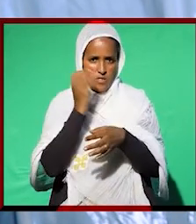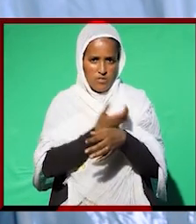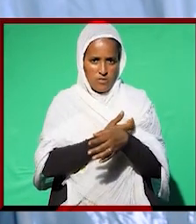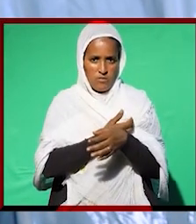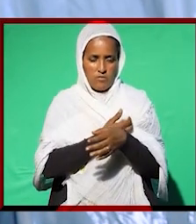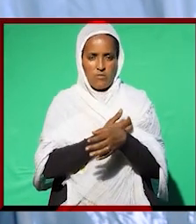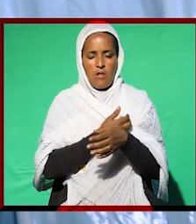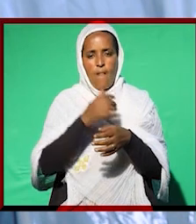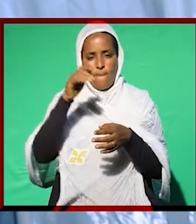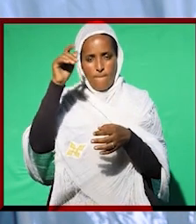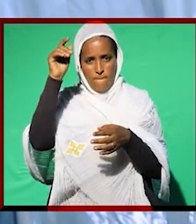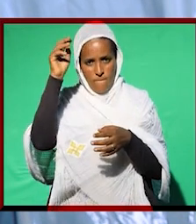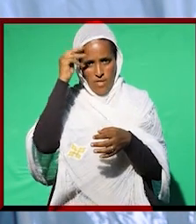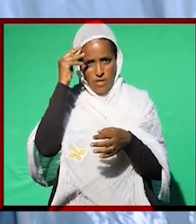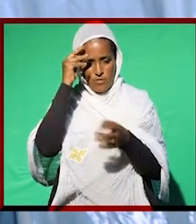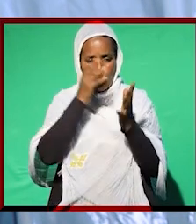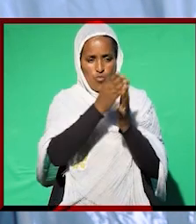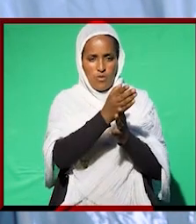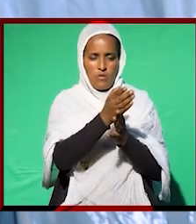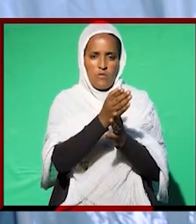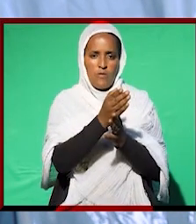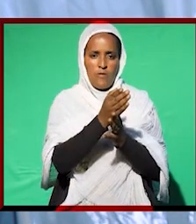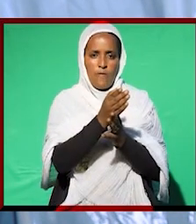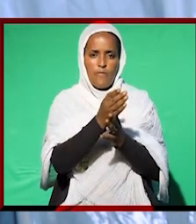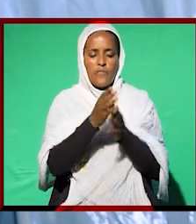ቅዱስ አባታችን በብፁዕ ቅዱስ አቡነ ማትያስ